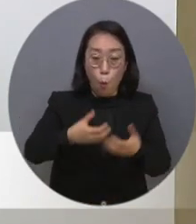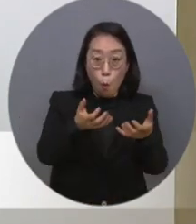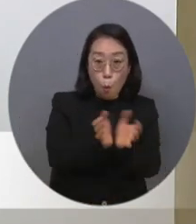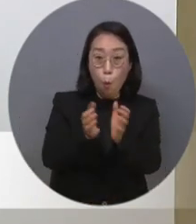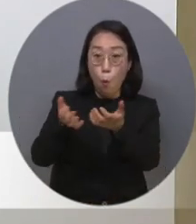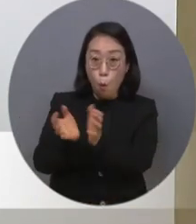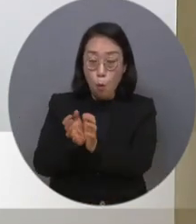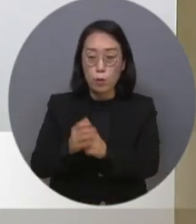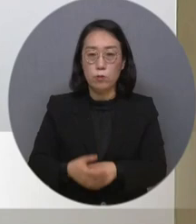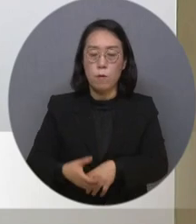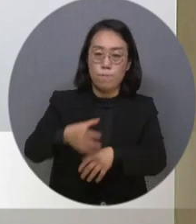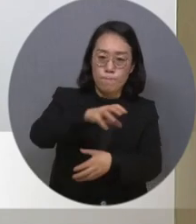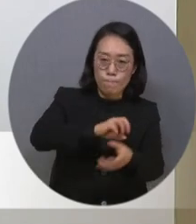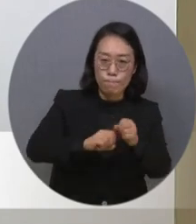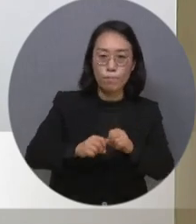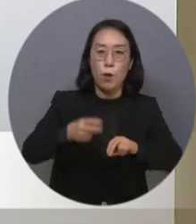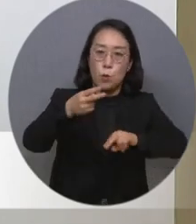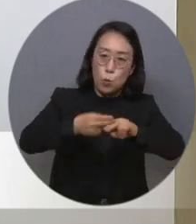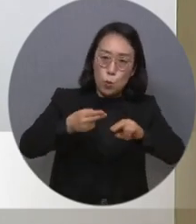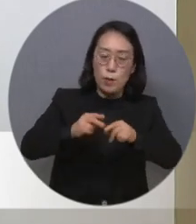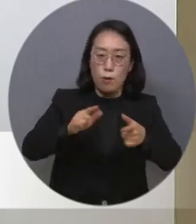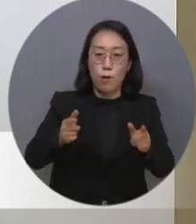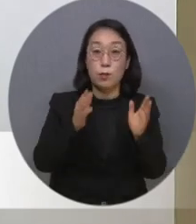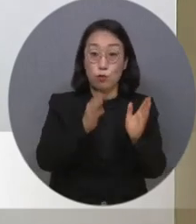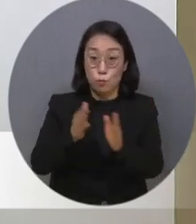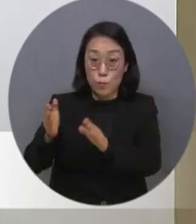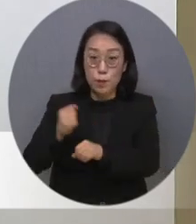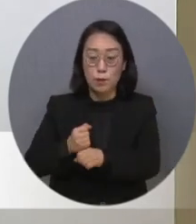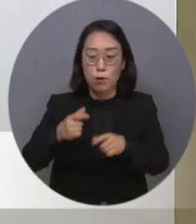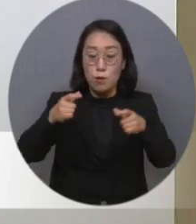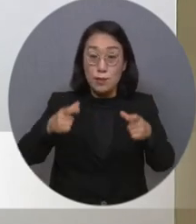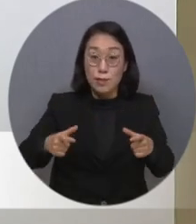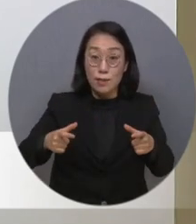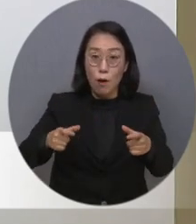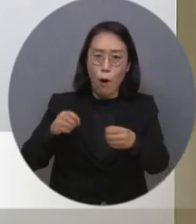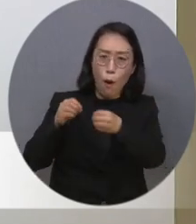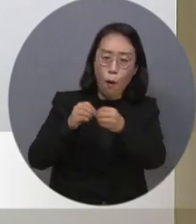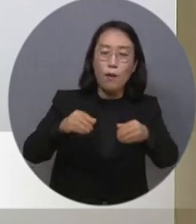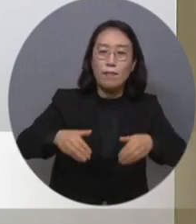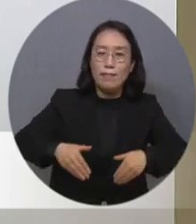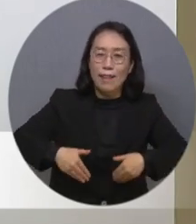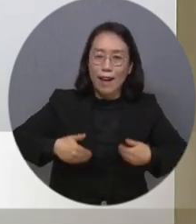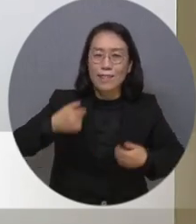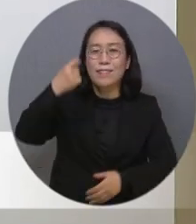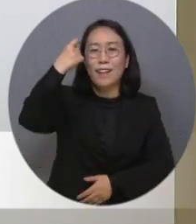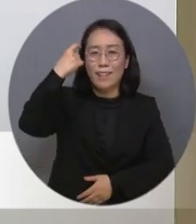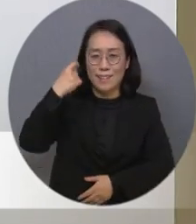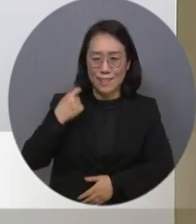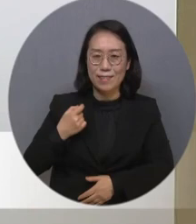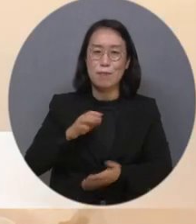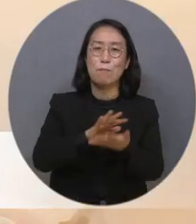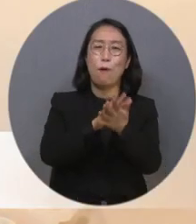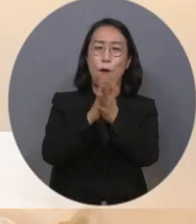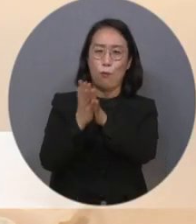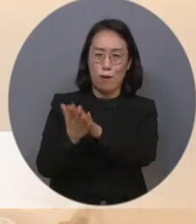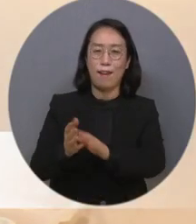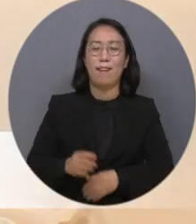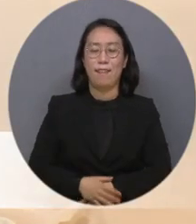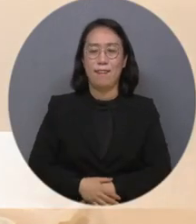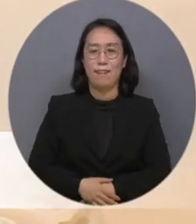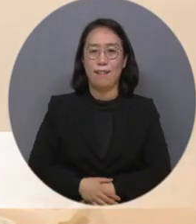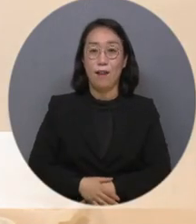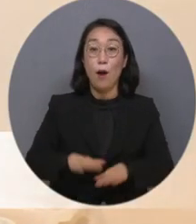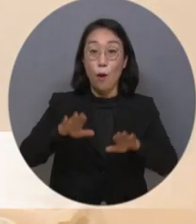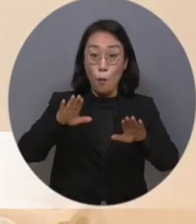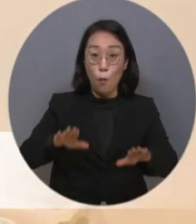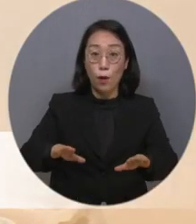보장협의체에서 솔선수범 해주셔서 우리 지역사회가 정말 따뜻한 복지로 가고 있는 과정이라고 생각합니다.